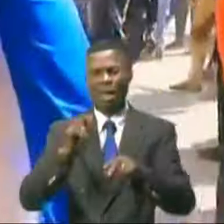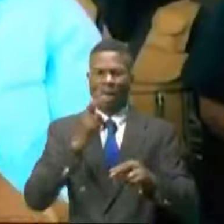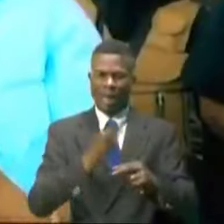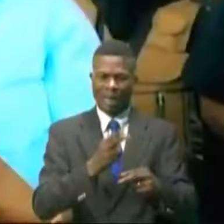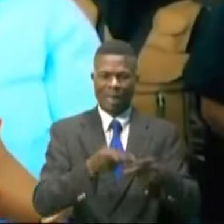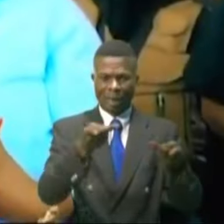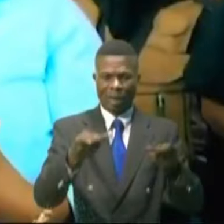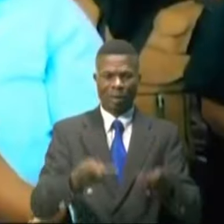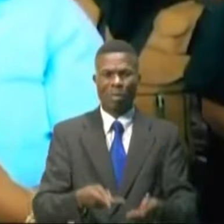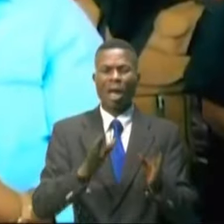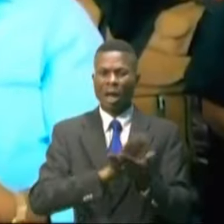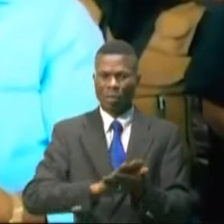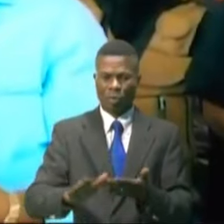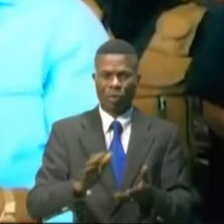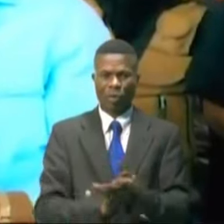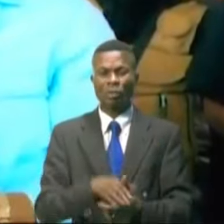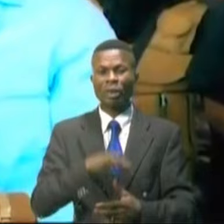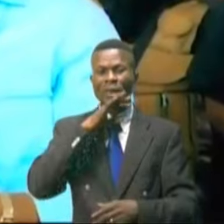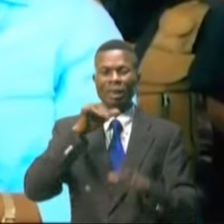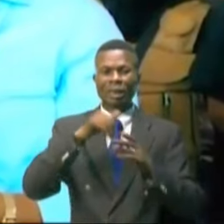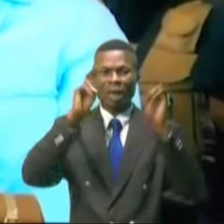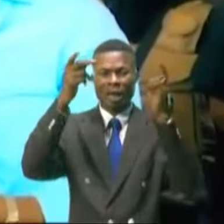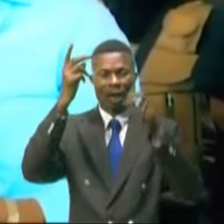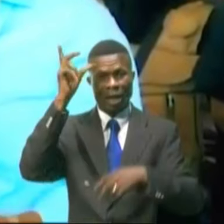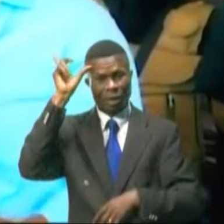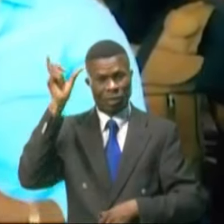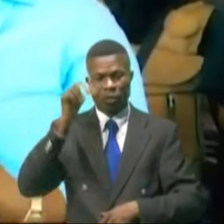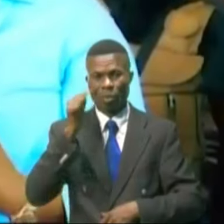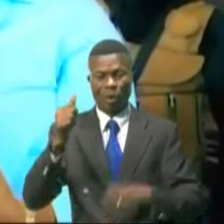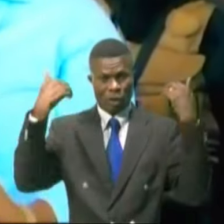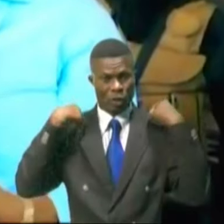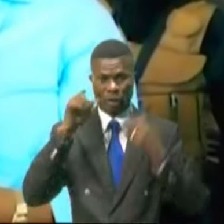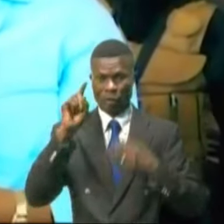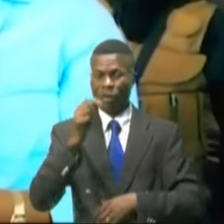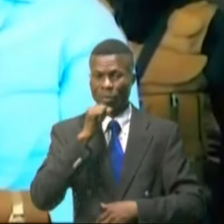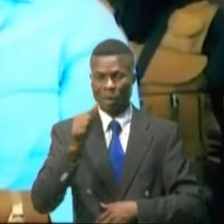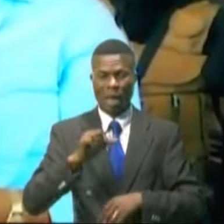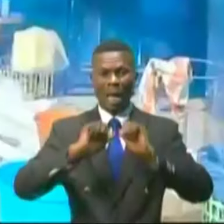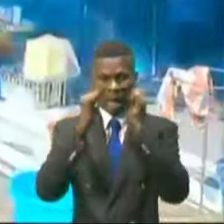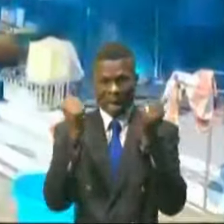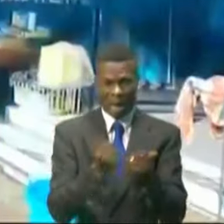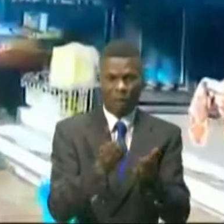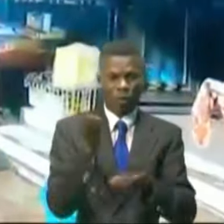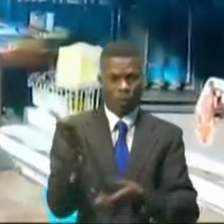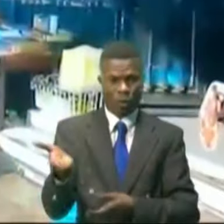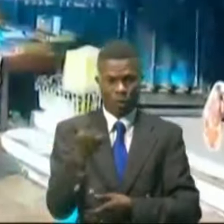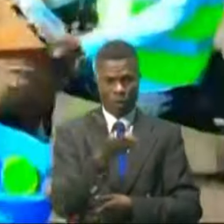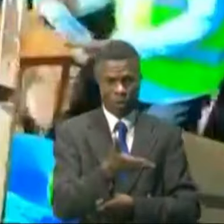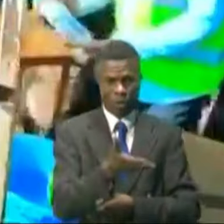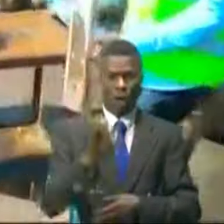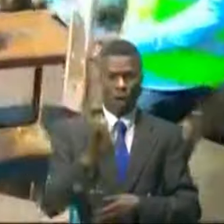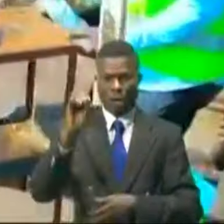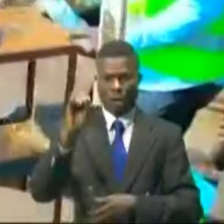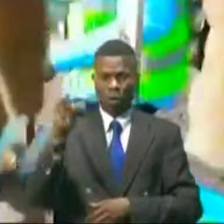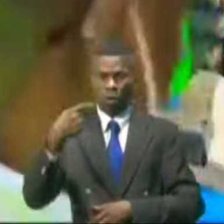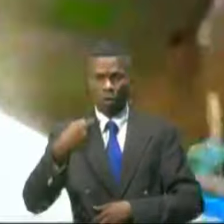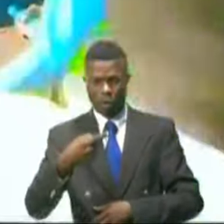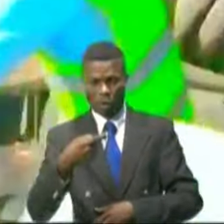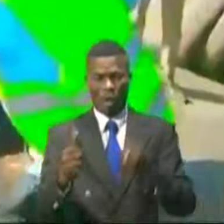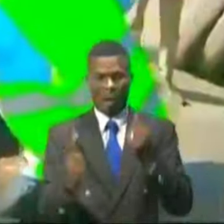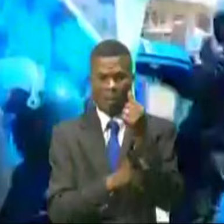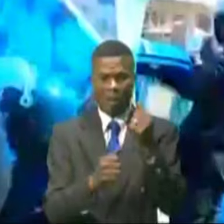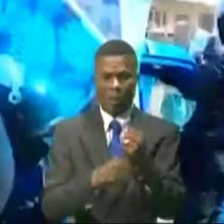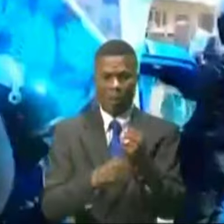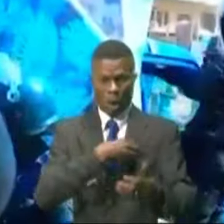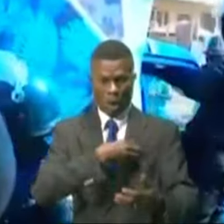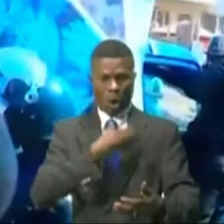problèmes des immondices au centre-ville, ce n'est pas seulement la mairie. S'il y a des associations, il y a des ONG, il y a des gens de bonne